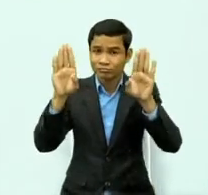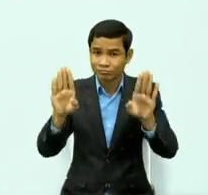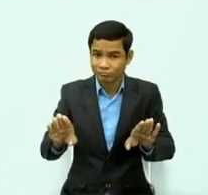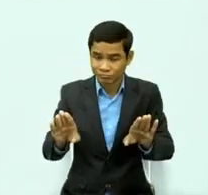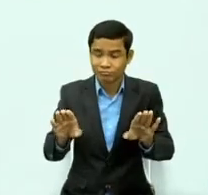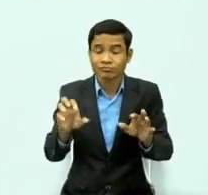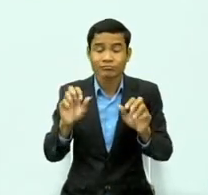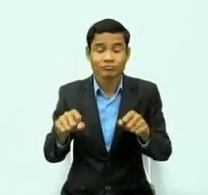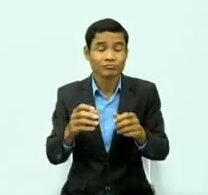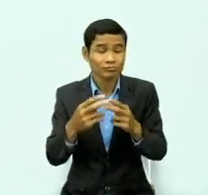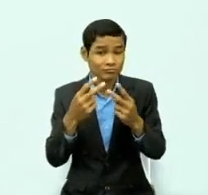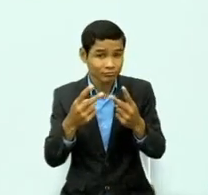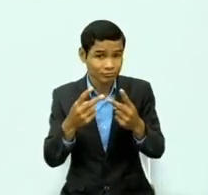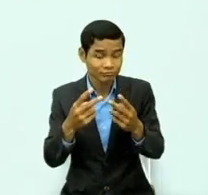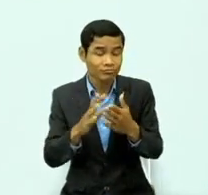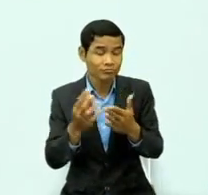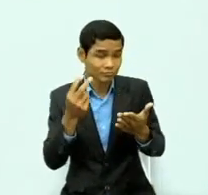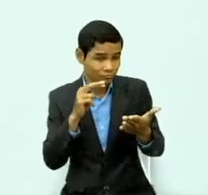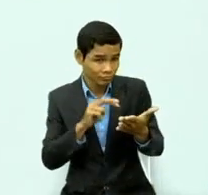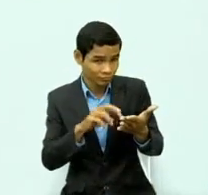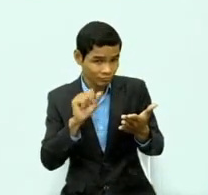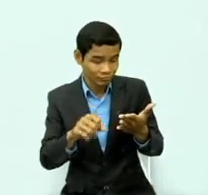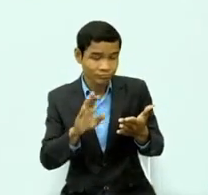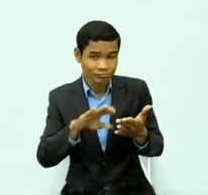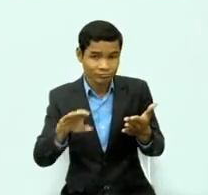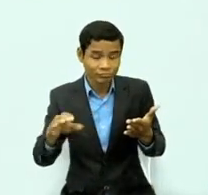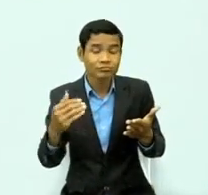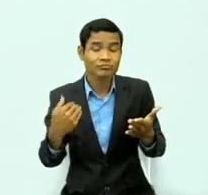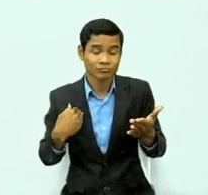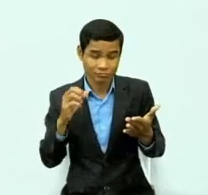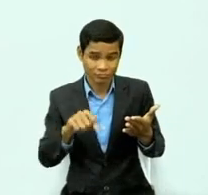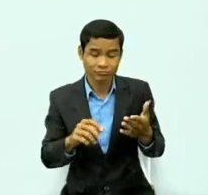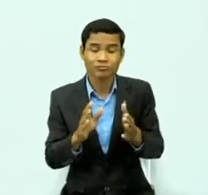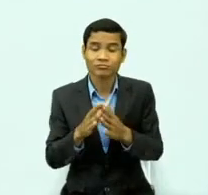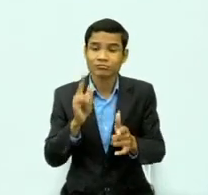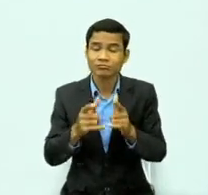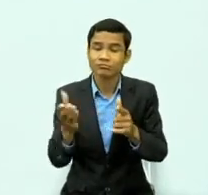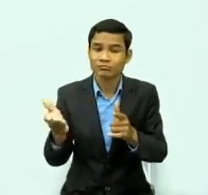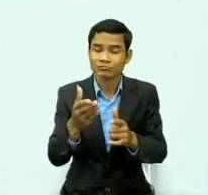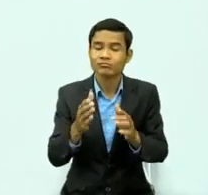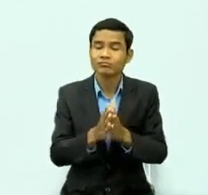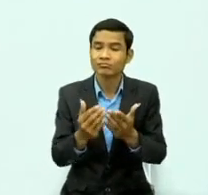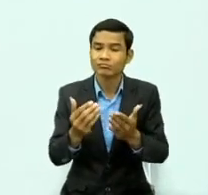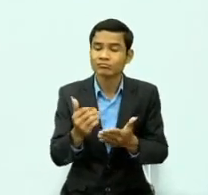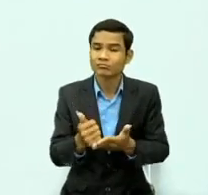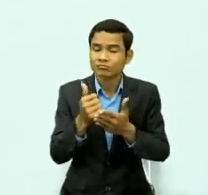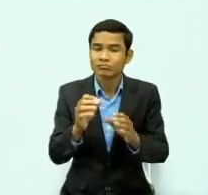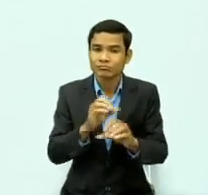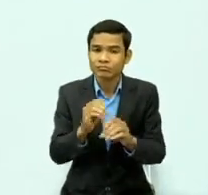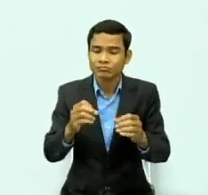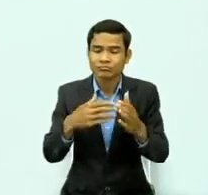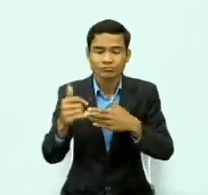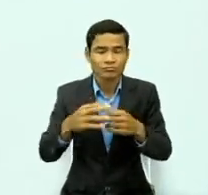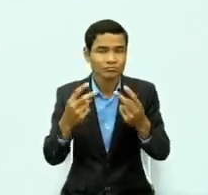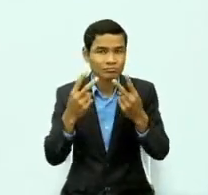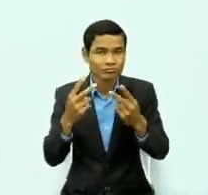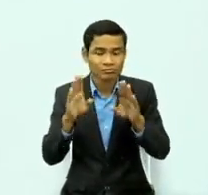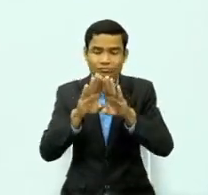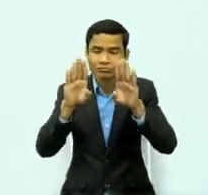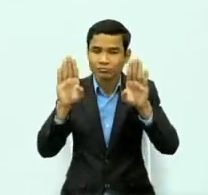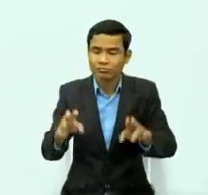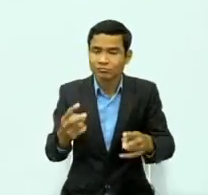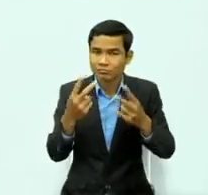សិភៅគឺកូនអាចមើលសិភៅកូនតែម្ដងចំណែកឯកូនកូនដែលមិនមានសិភៅទេកូនបែរមកក្តារខៀនចាហើយមើលតារាង